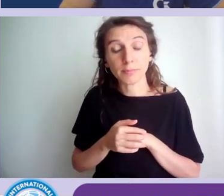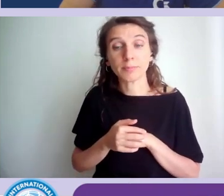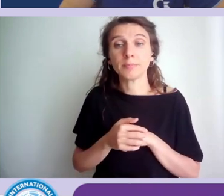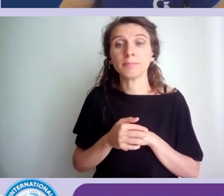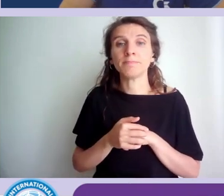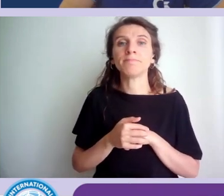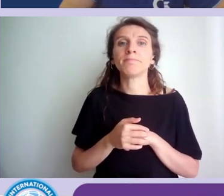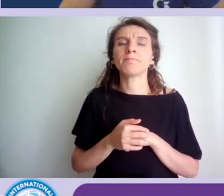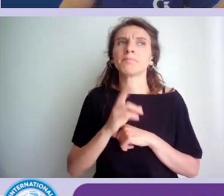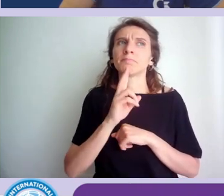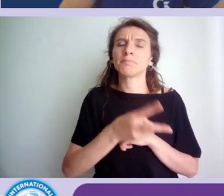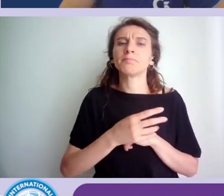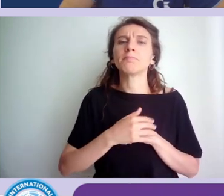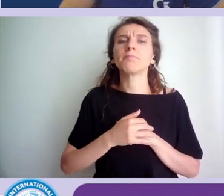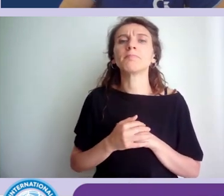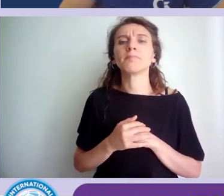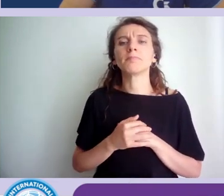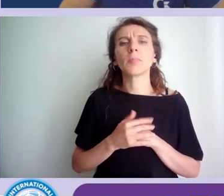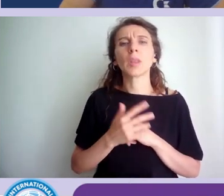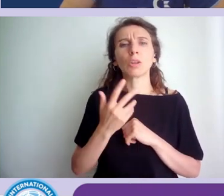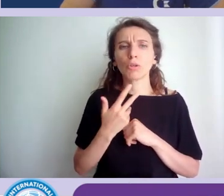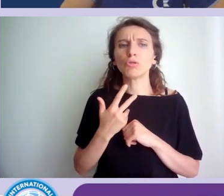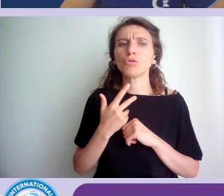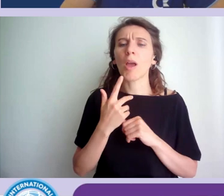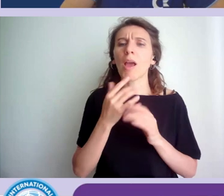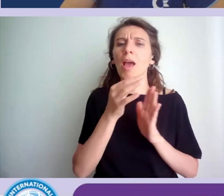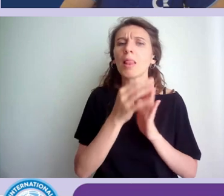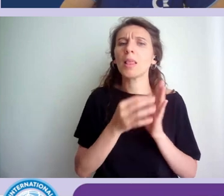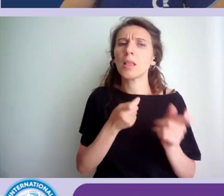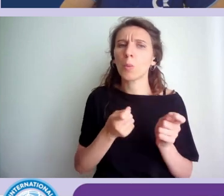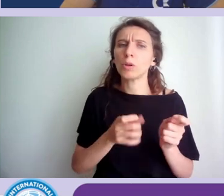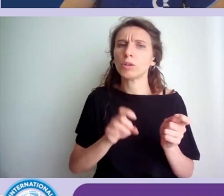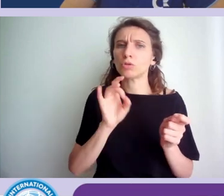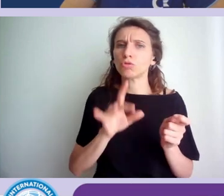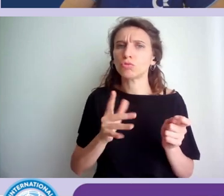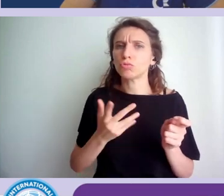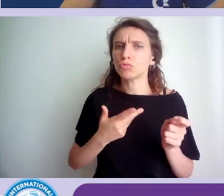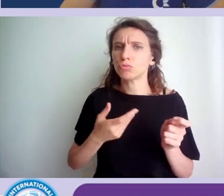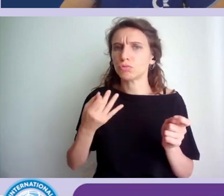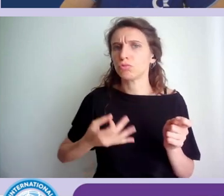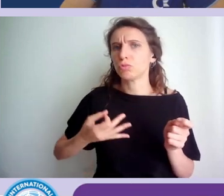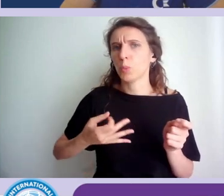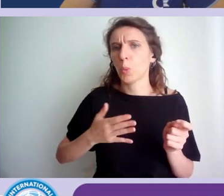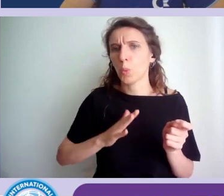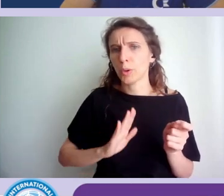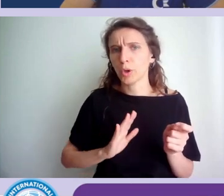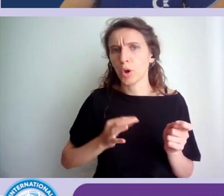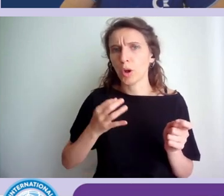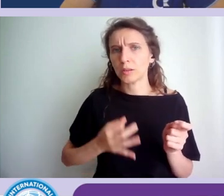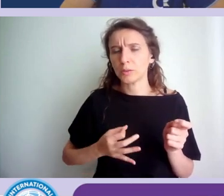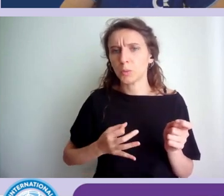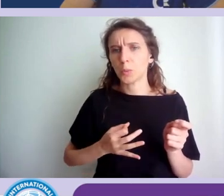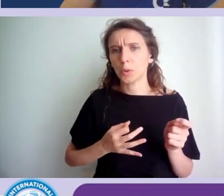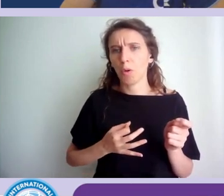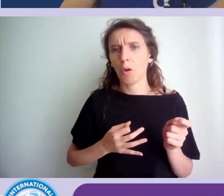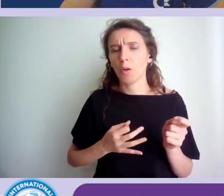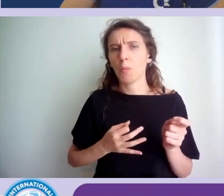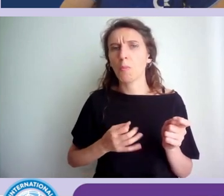Eh beh ci sono anche delle linee guida Sì sicuramente Poi diciamo